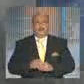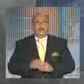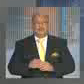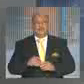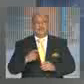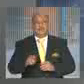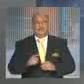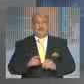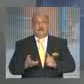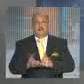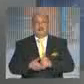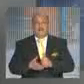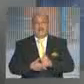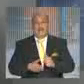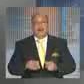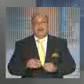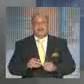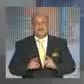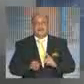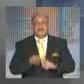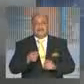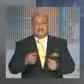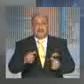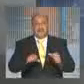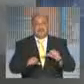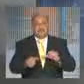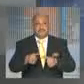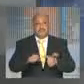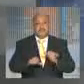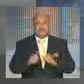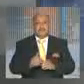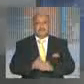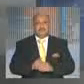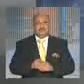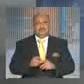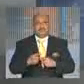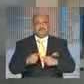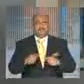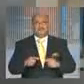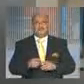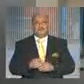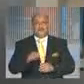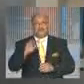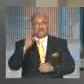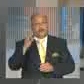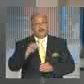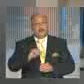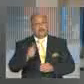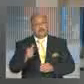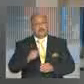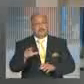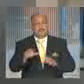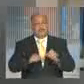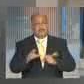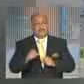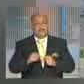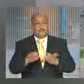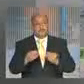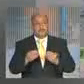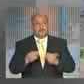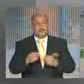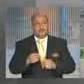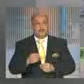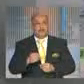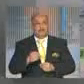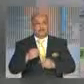الجهوية، وتعد تونس رائدة في هذا المجال على الصعيد الإفريقي. الفلاحة البيولوجية بسيدي بوزيد هي